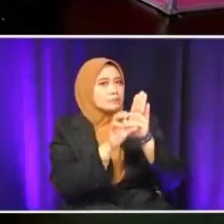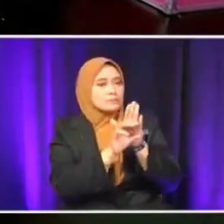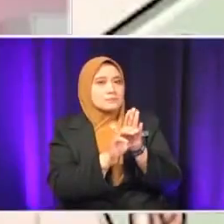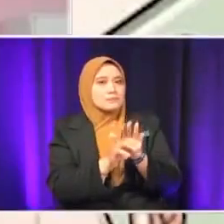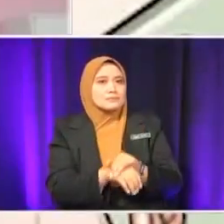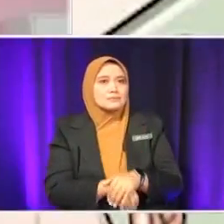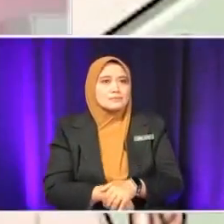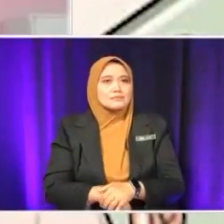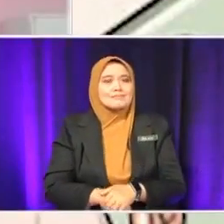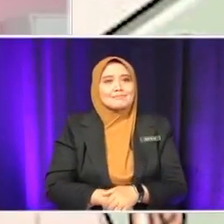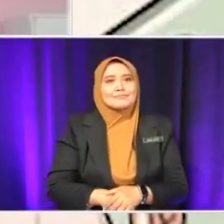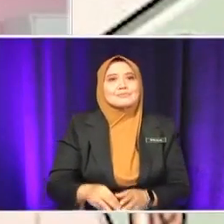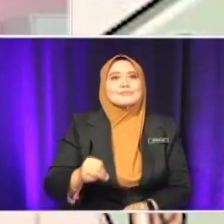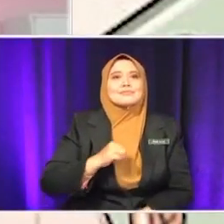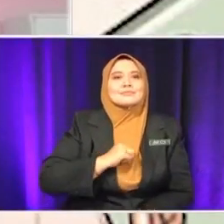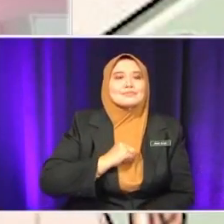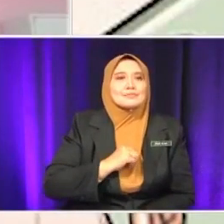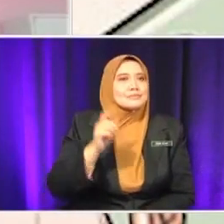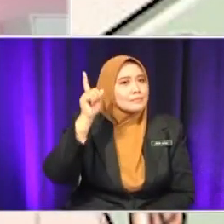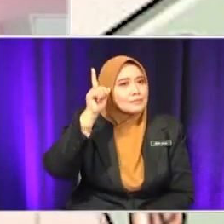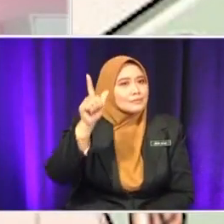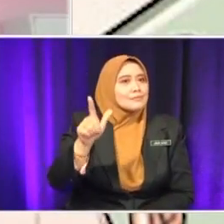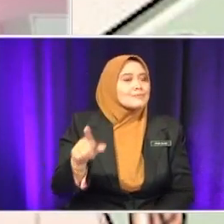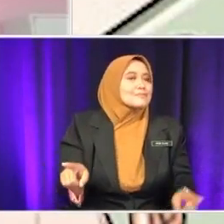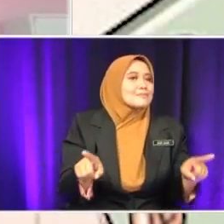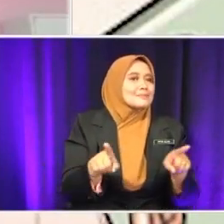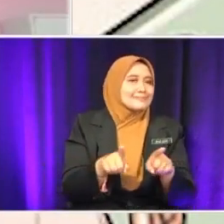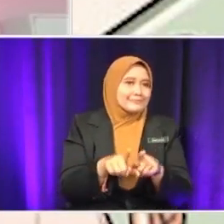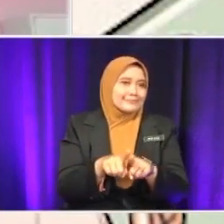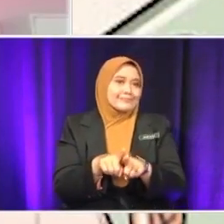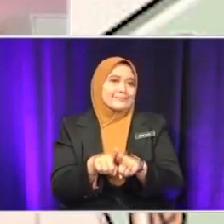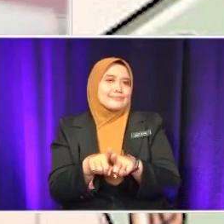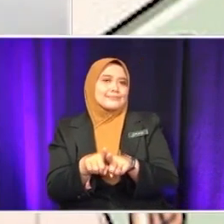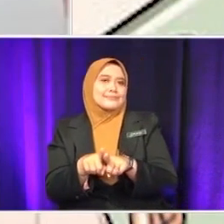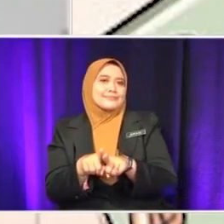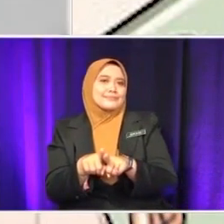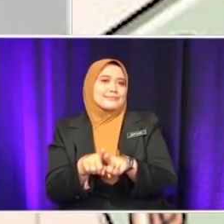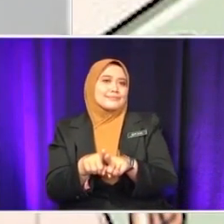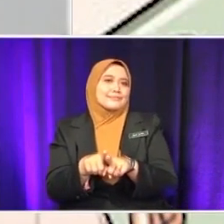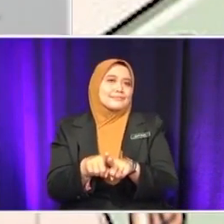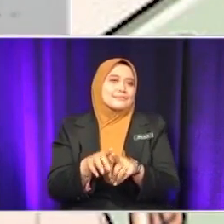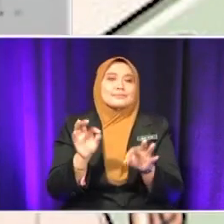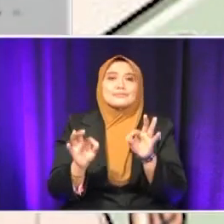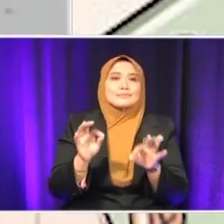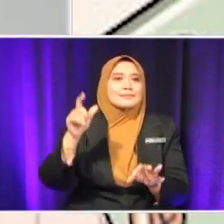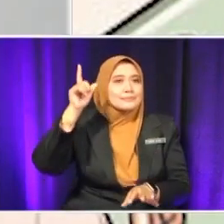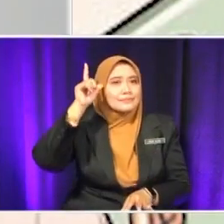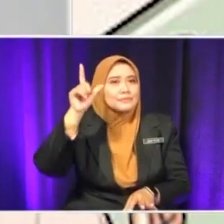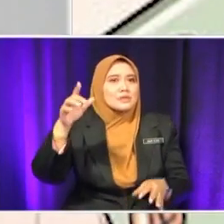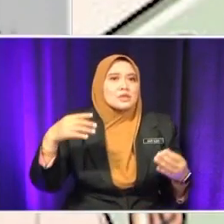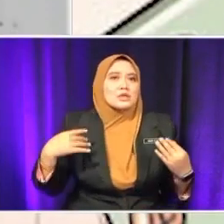Ah, sama lah cikgu. Okey. Ya, yeah, sama. Ya, yeah, sama. Kalau tengok kat situ ada